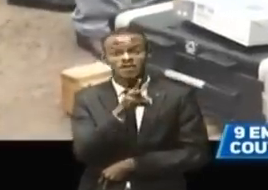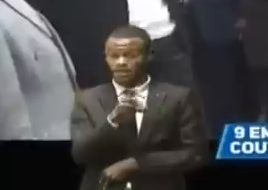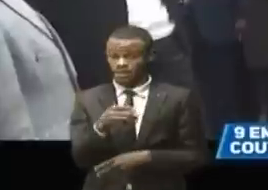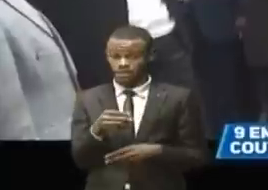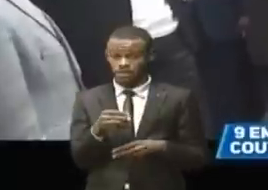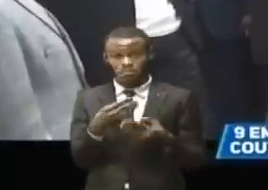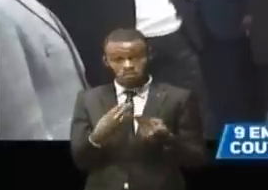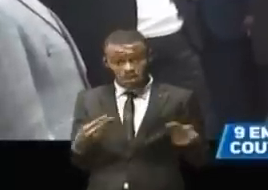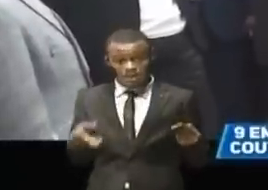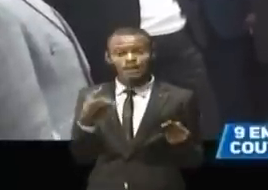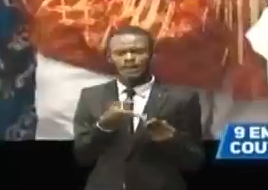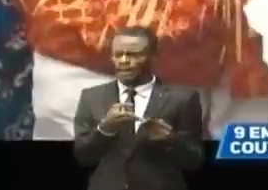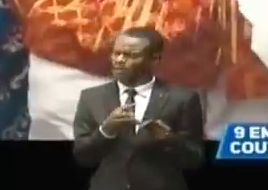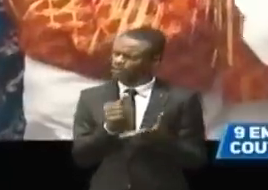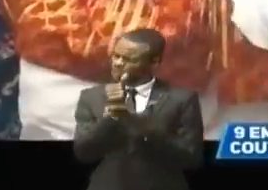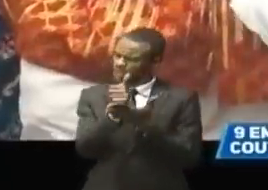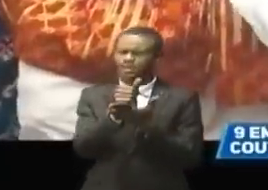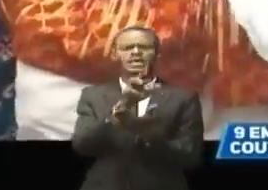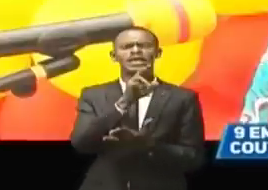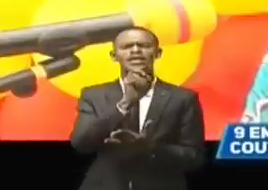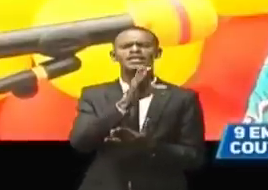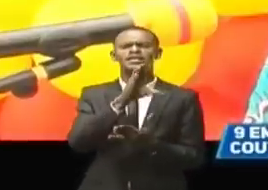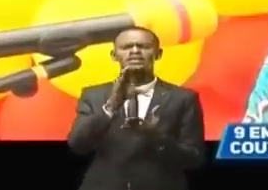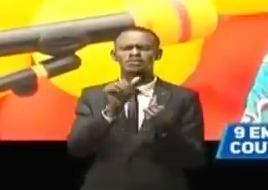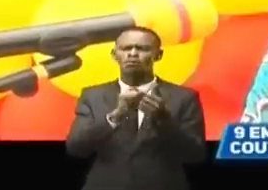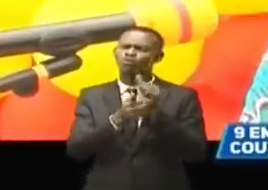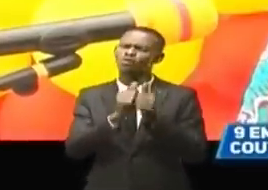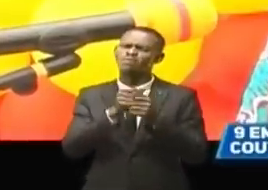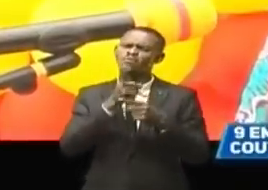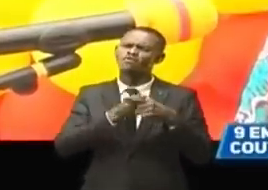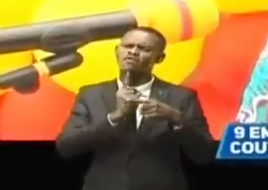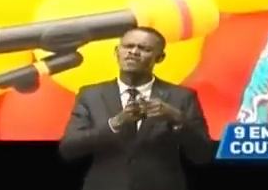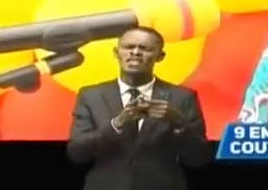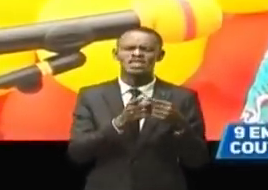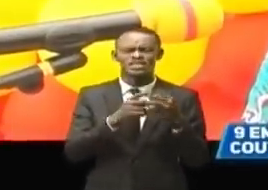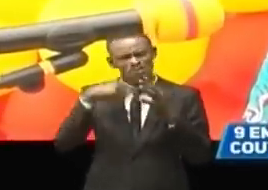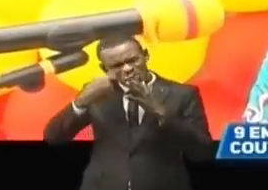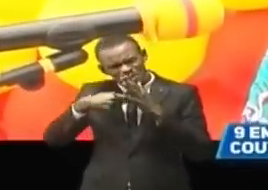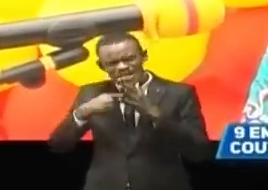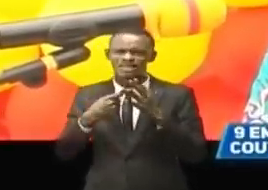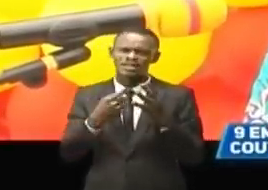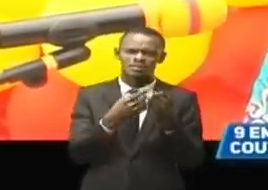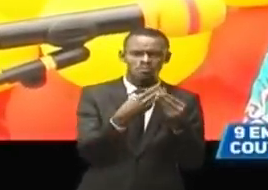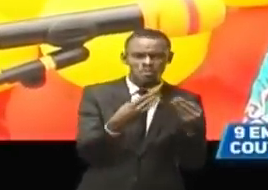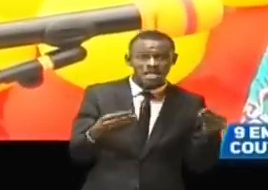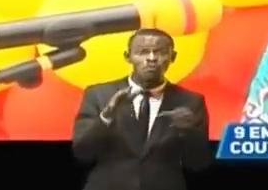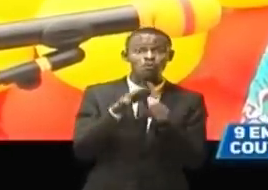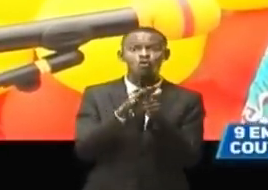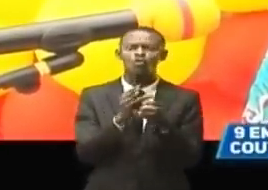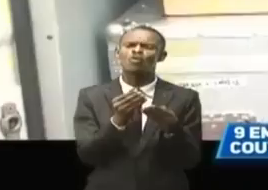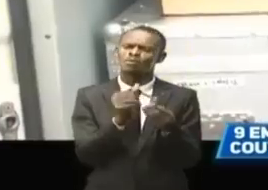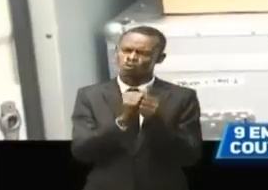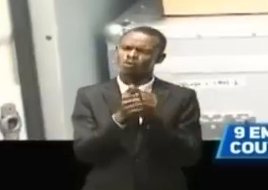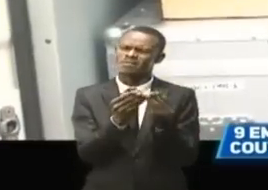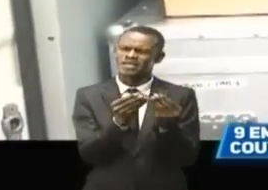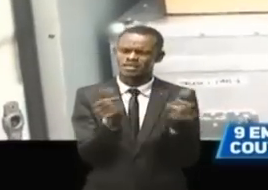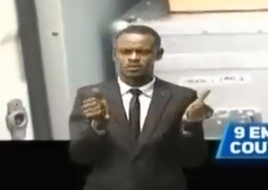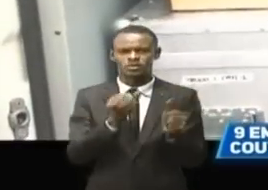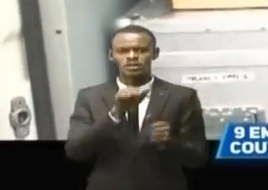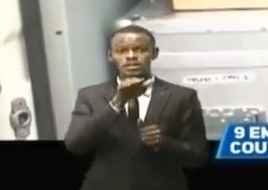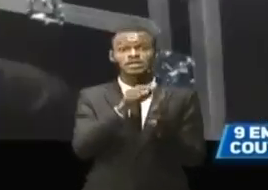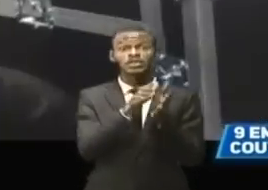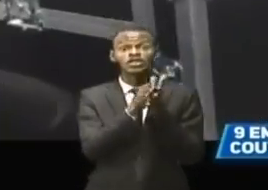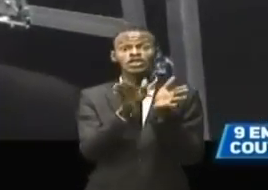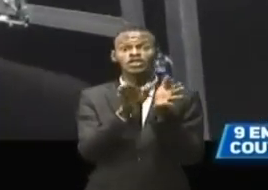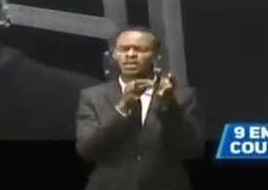relever un certain nombre de défis, pour la directrice Sylvie Elengeniembo, ces matériels représentent la volonté du garant de la nation dans son